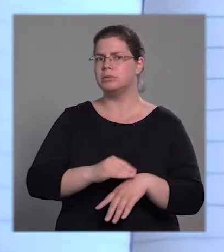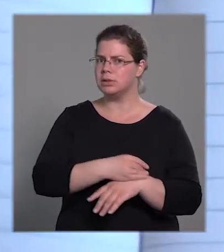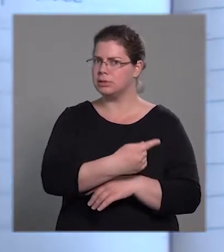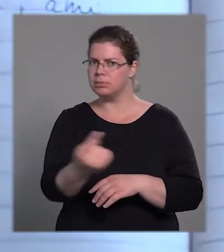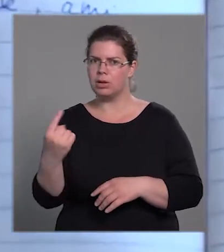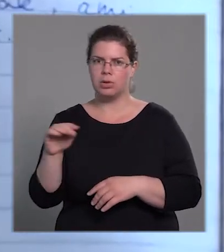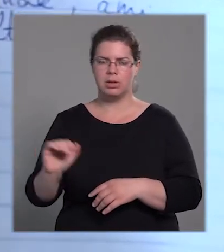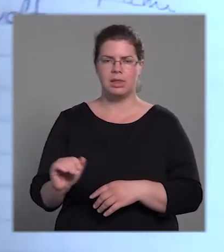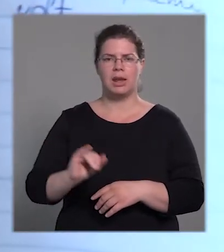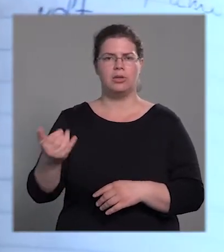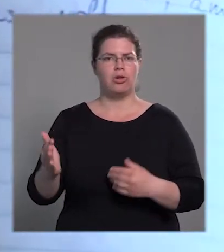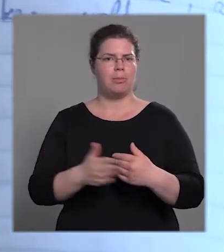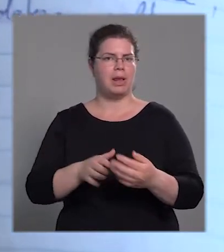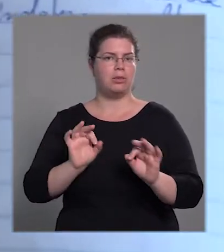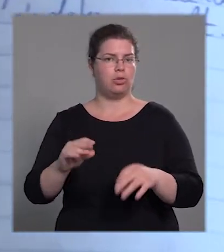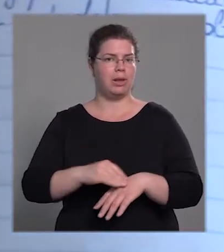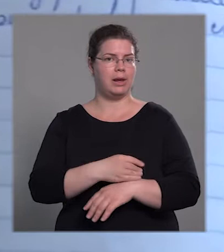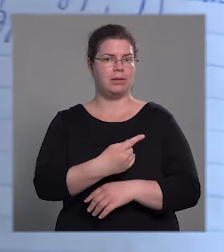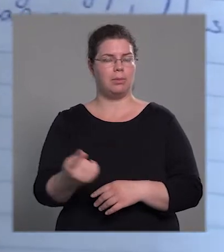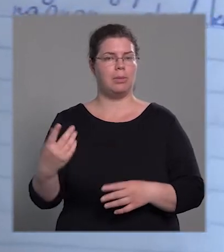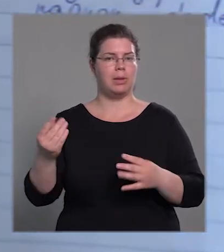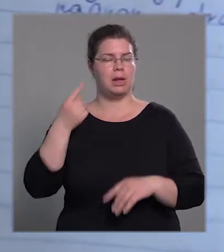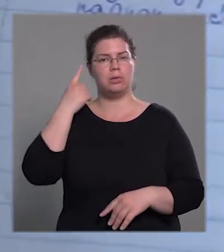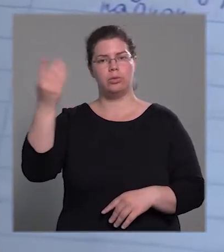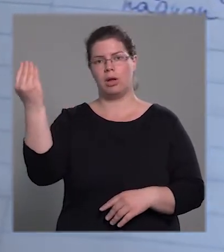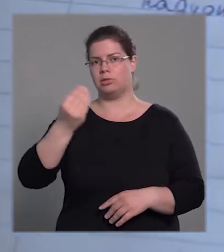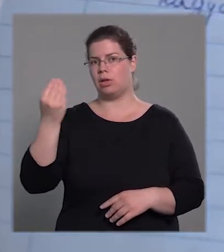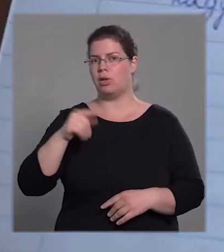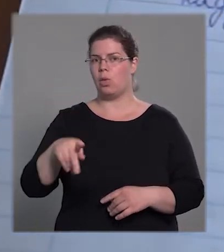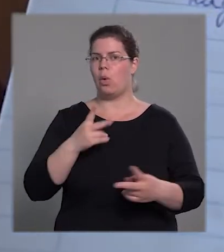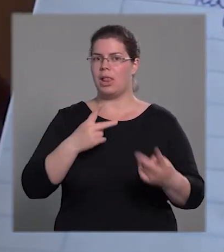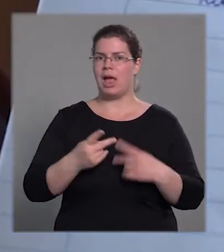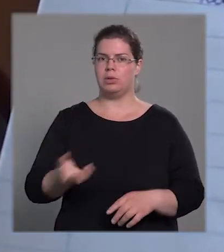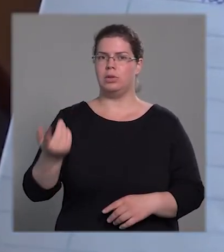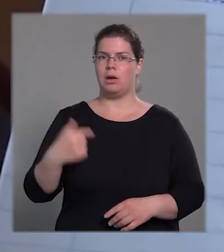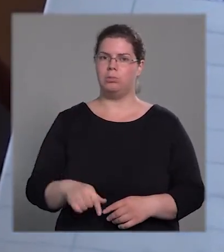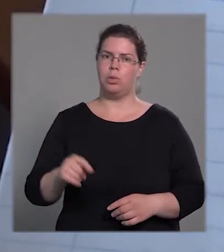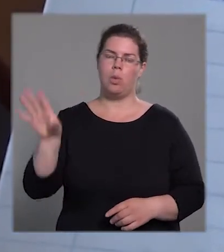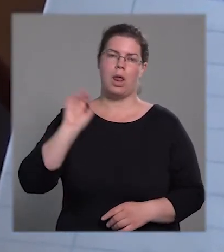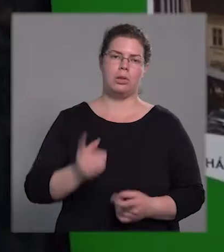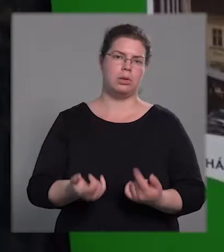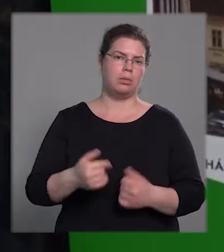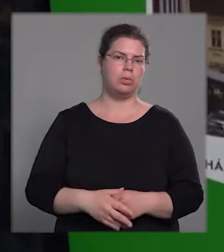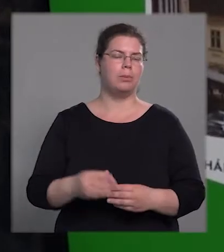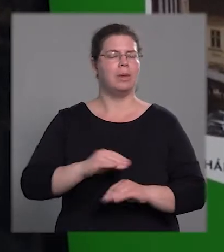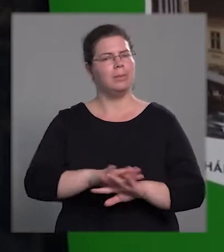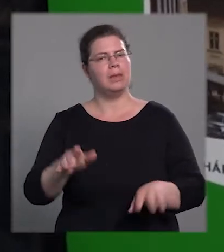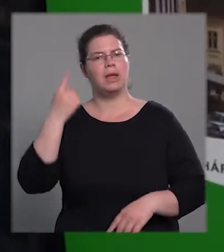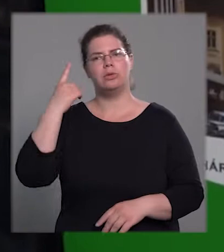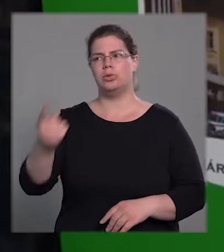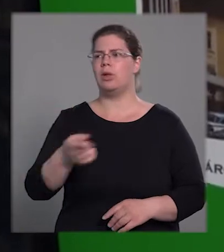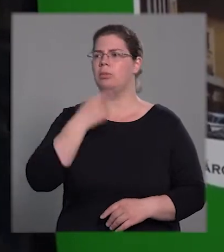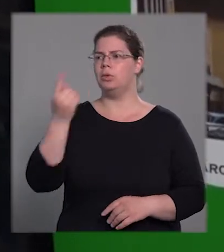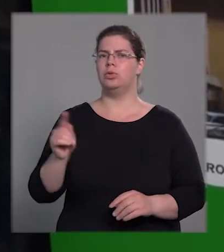gyerekek, és amellett, hogy jól érezték magukat, mennyire tudtak tanulni az ott látottakból, hallottakból? Mi mindent tudtak mondjuk